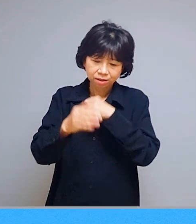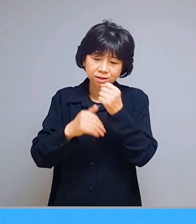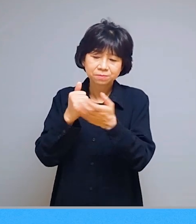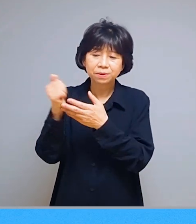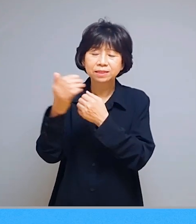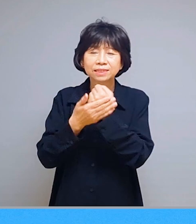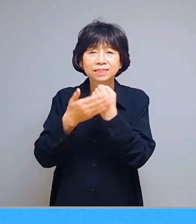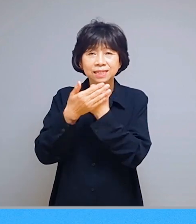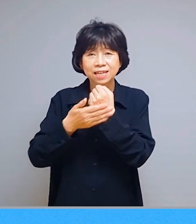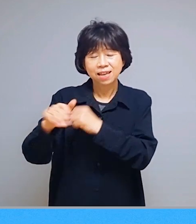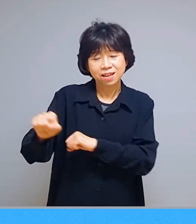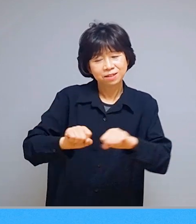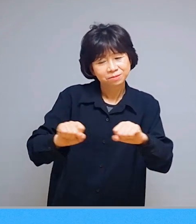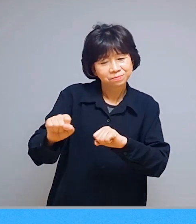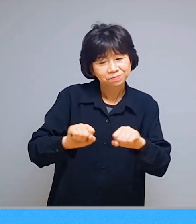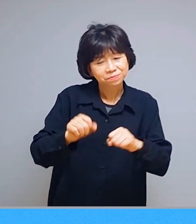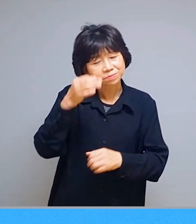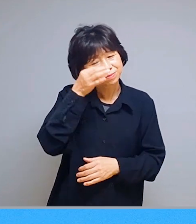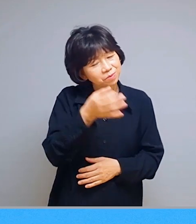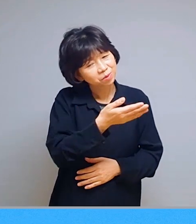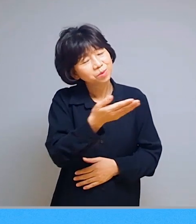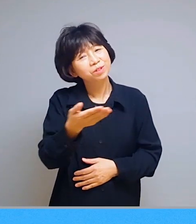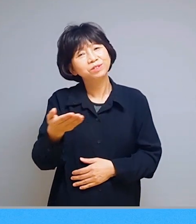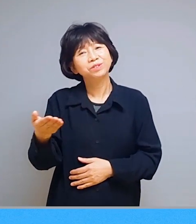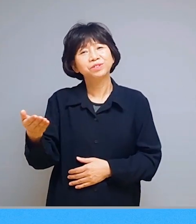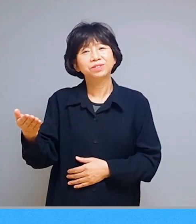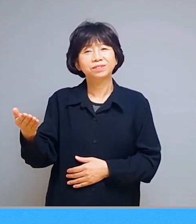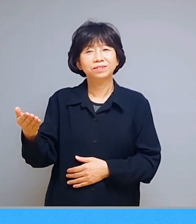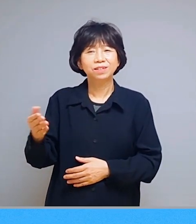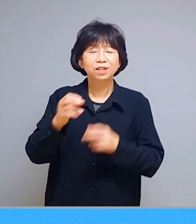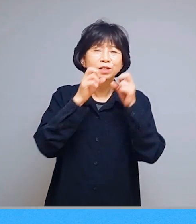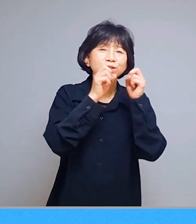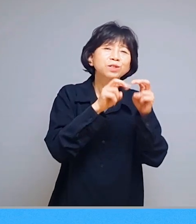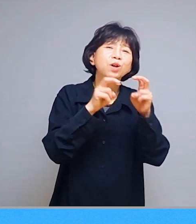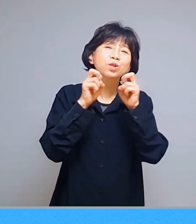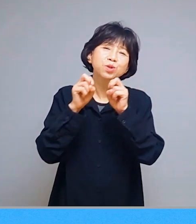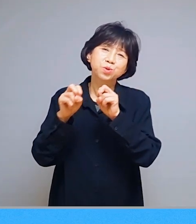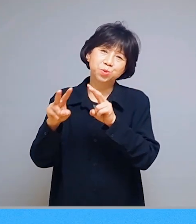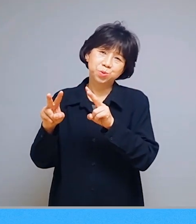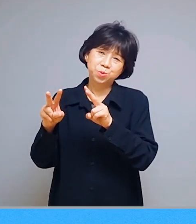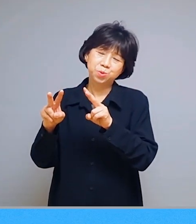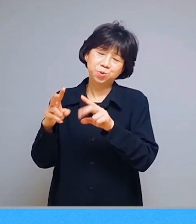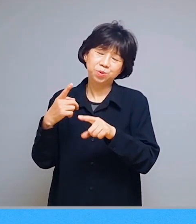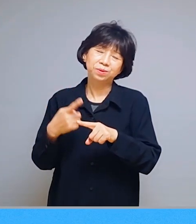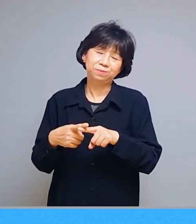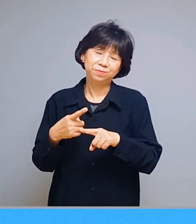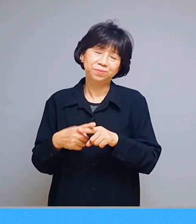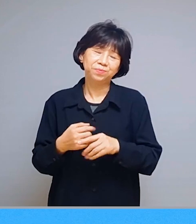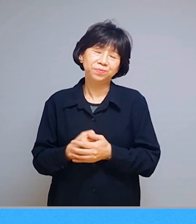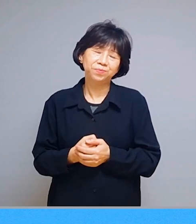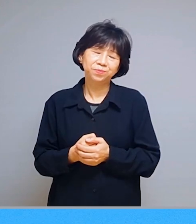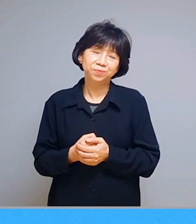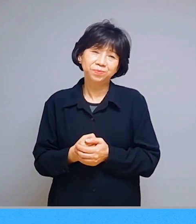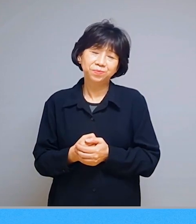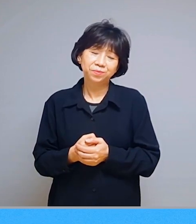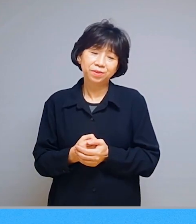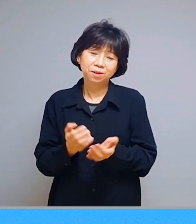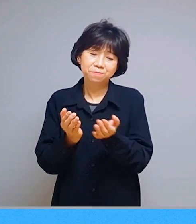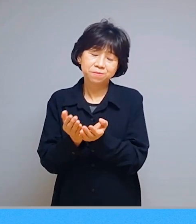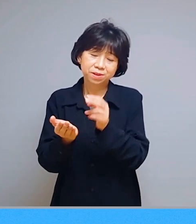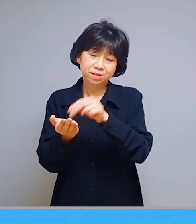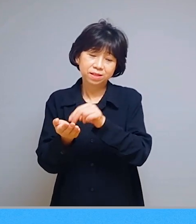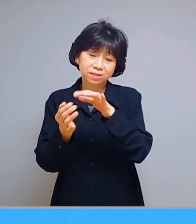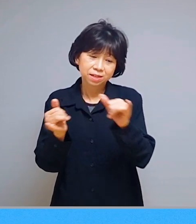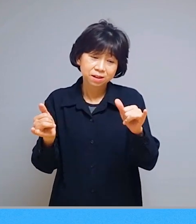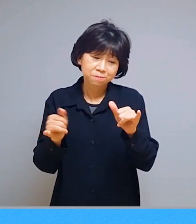어떻게 역사하시는지 보여주고 있는 선교의 여정입니다. 바울과 함께 배에 탄 사람들은요,